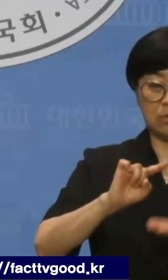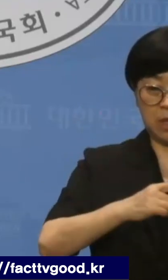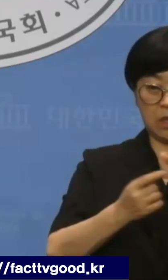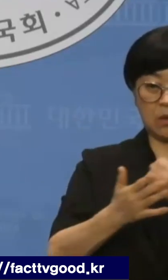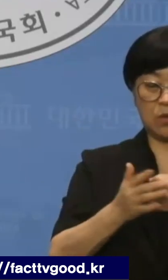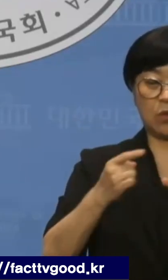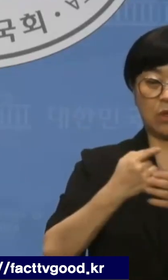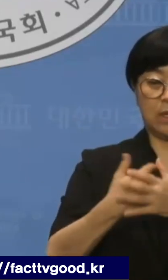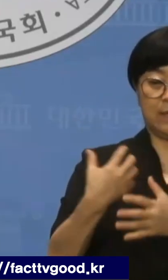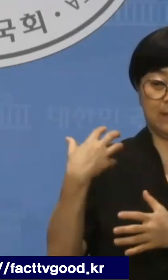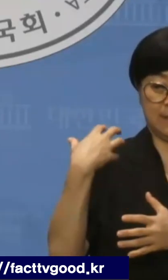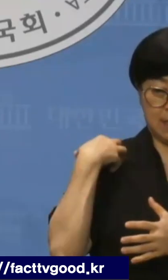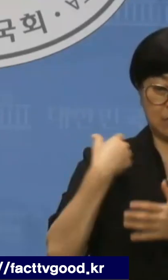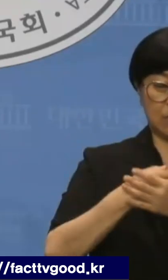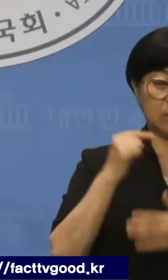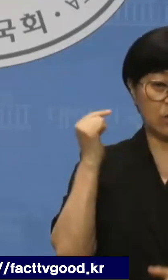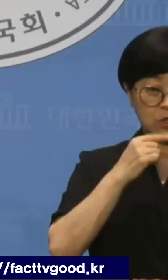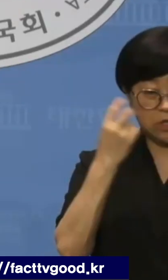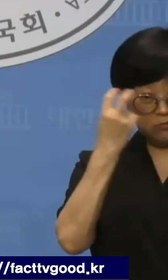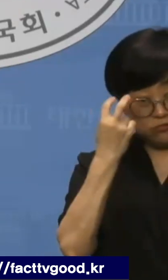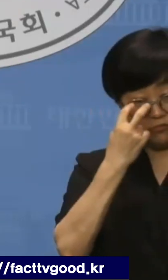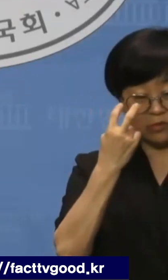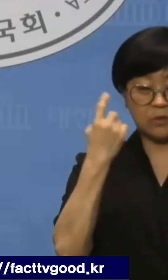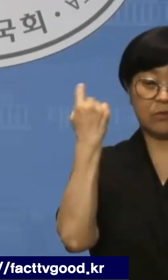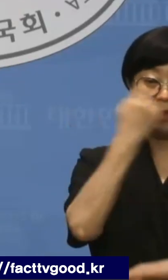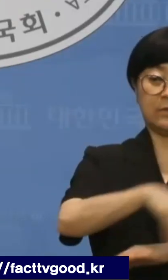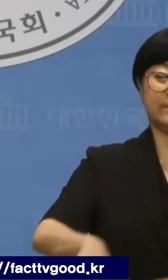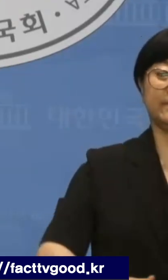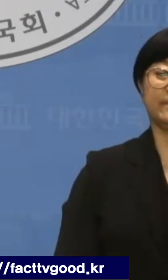혼란의 책임을 철저히 따져 묻겠습니다.